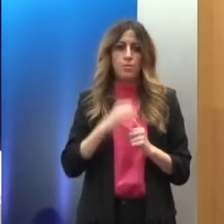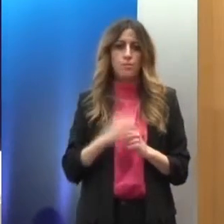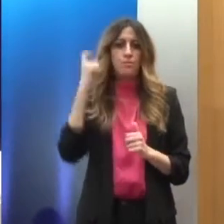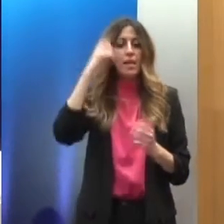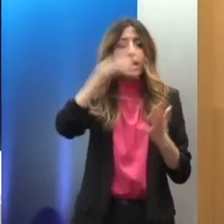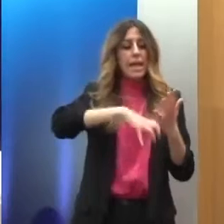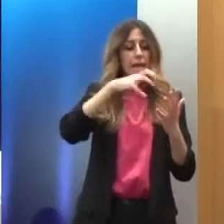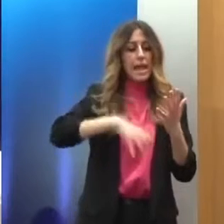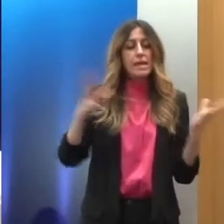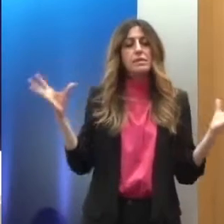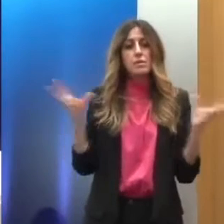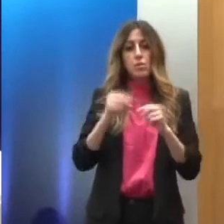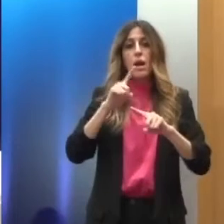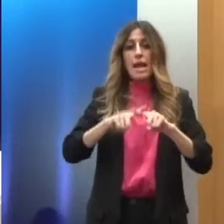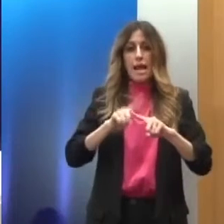πολύ κρίσιμη στιγμή,